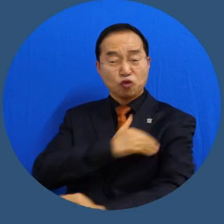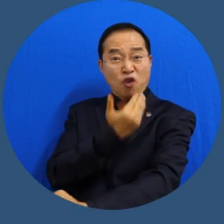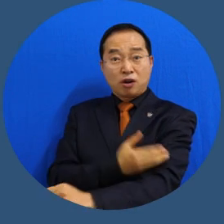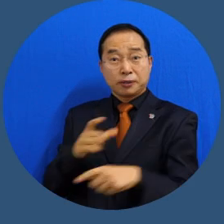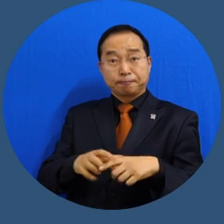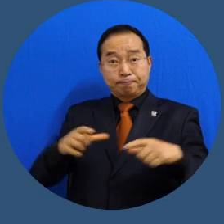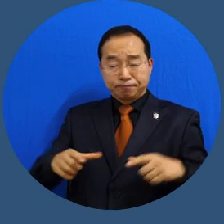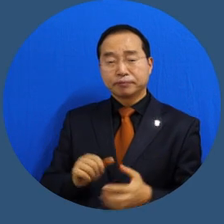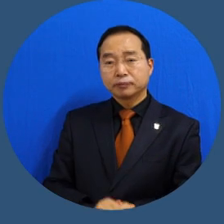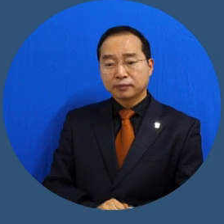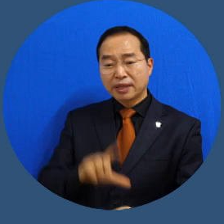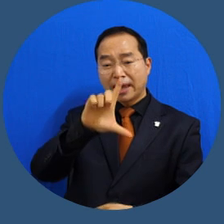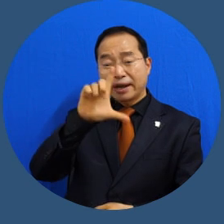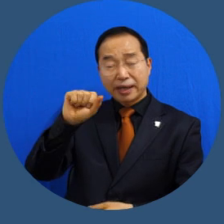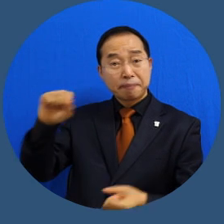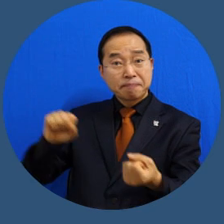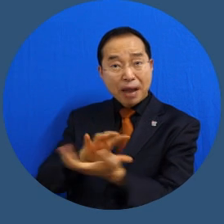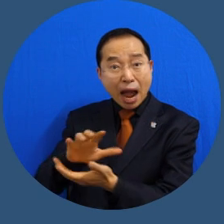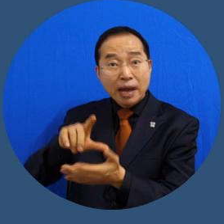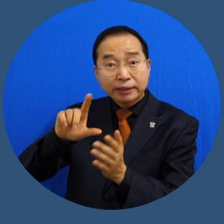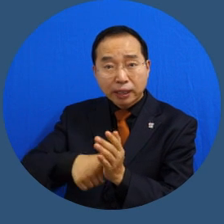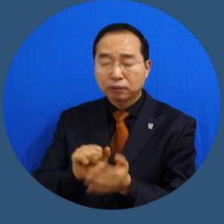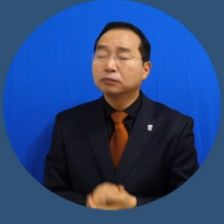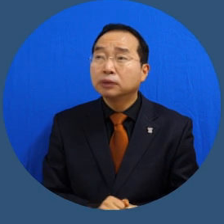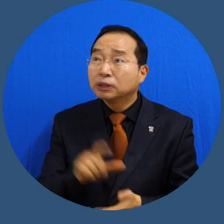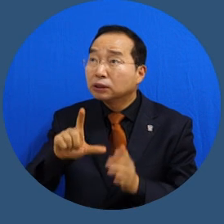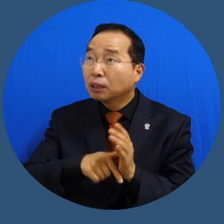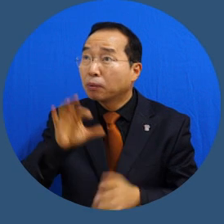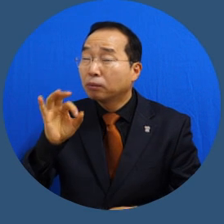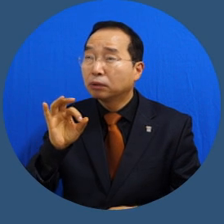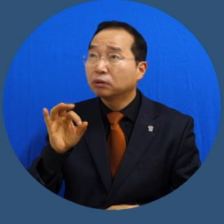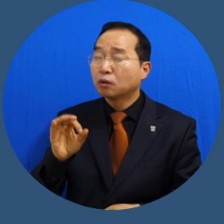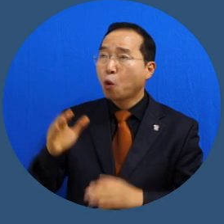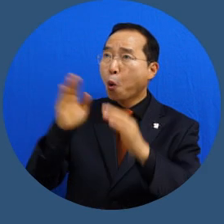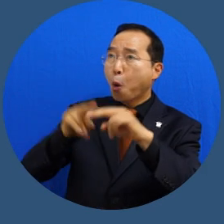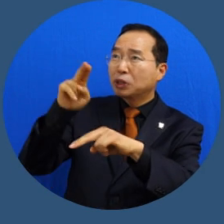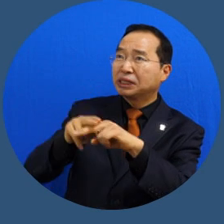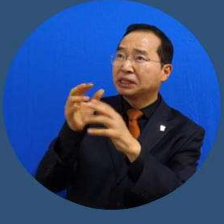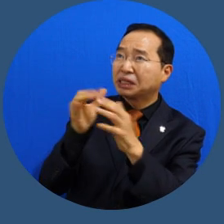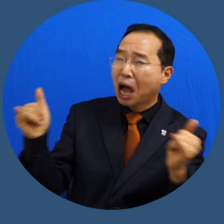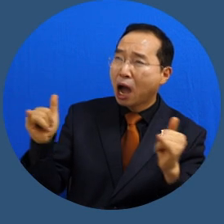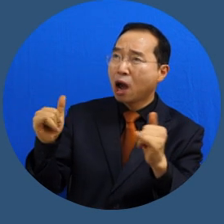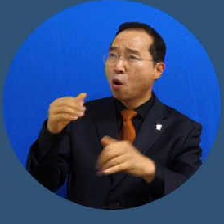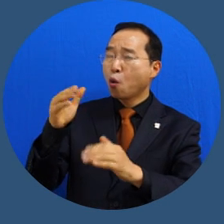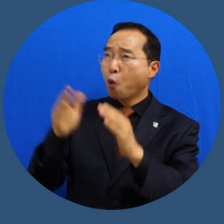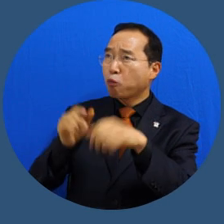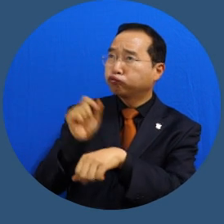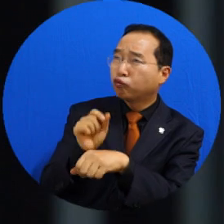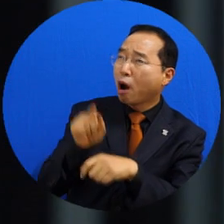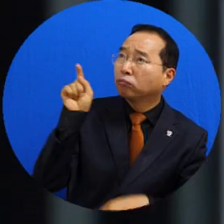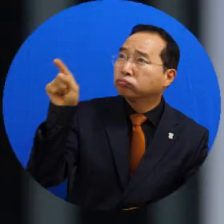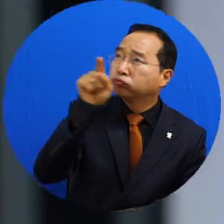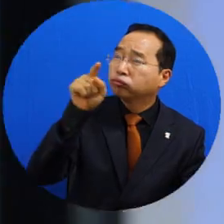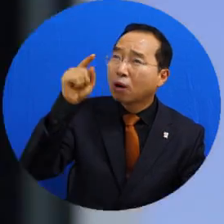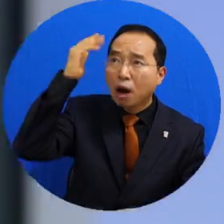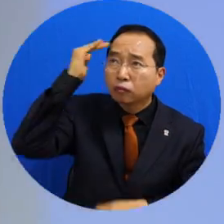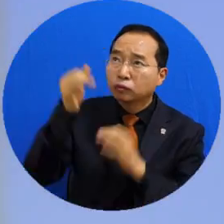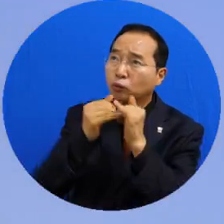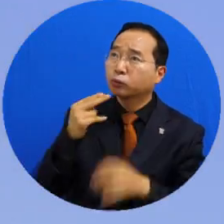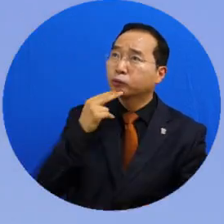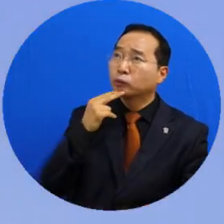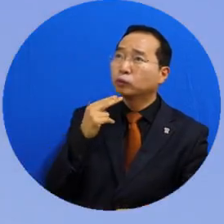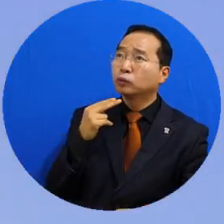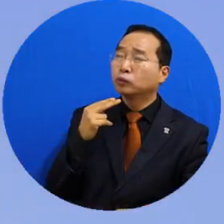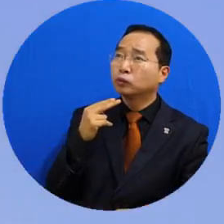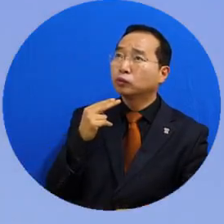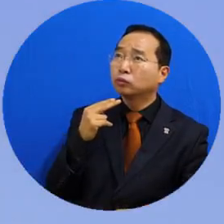엘리 폭동 사건이 터졌을 때 공직에 선출된 재미 한인이 단 한 명도 없었어요. 그러니까 스스로 우리를